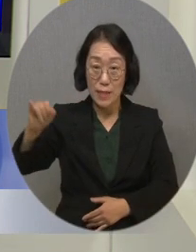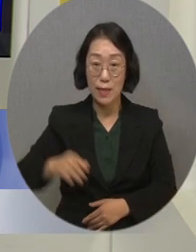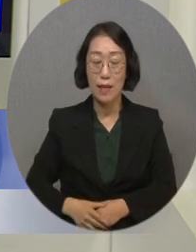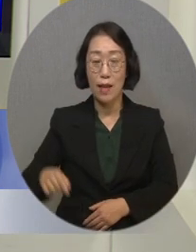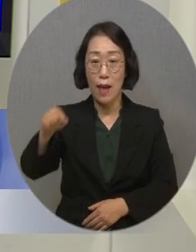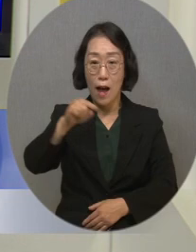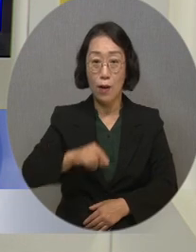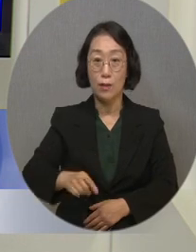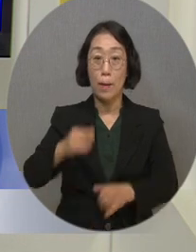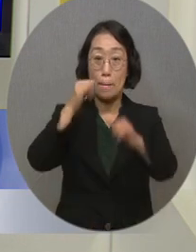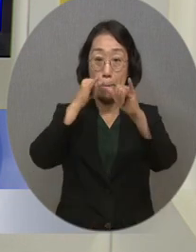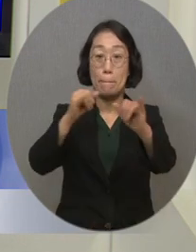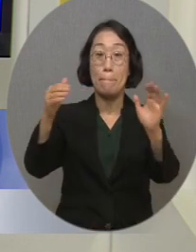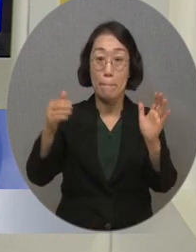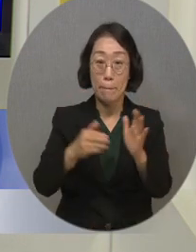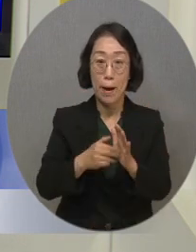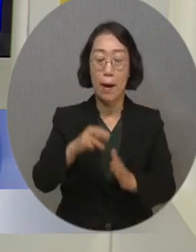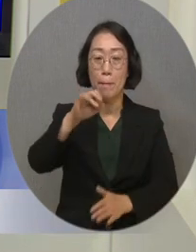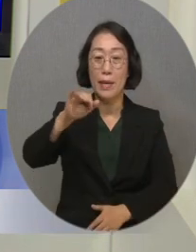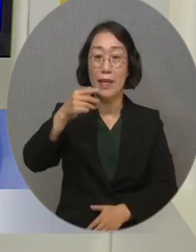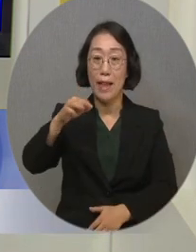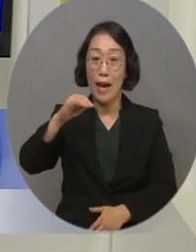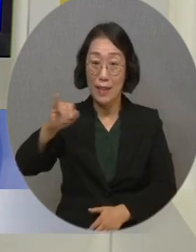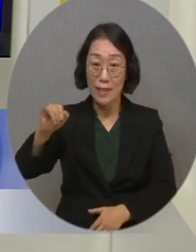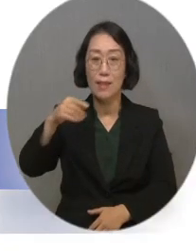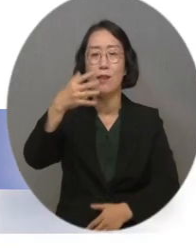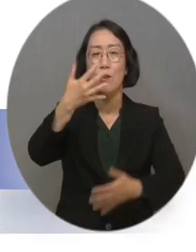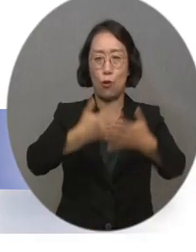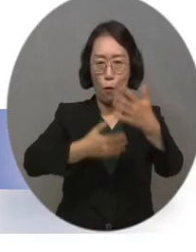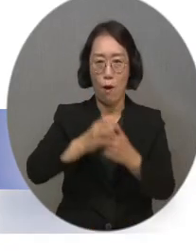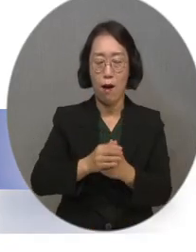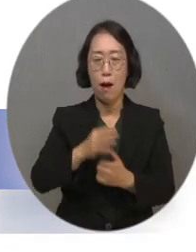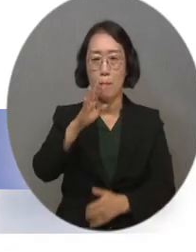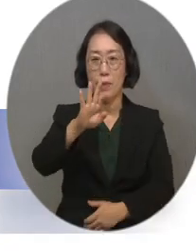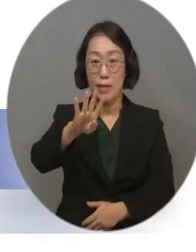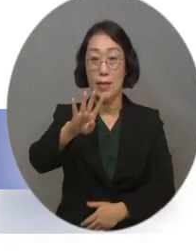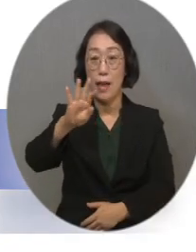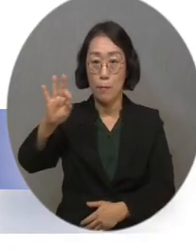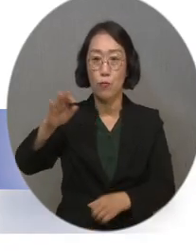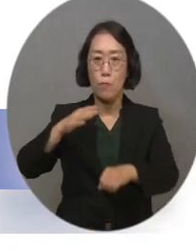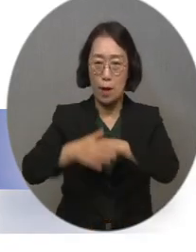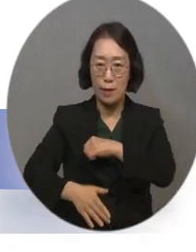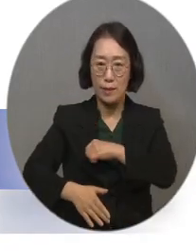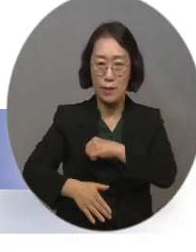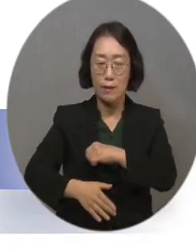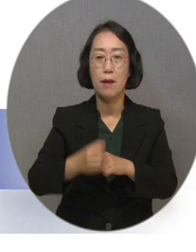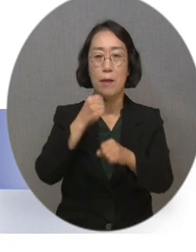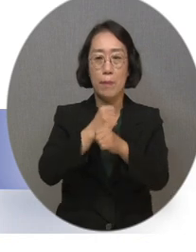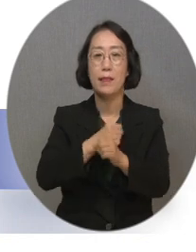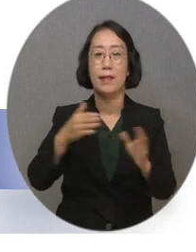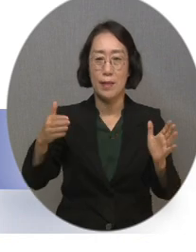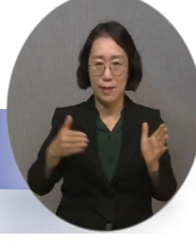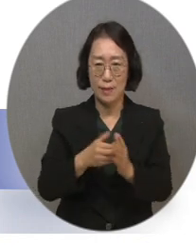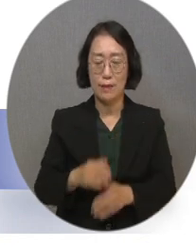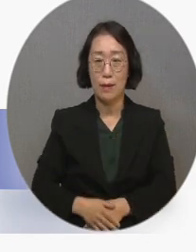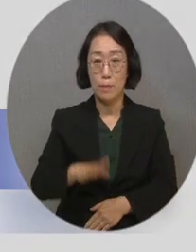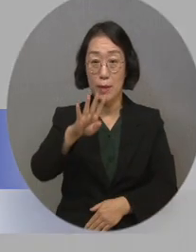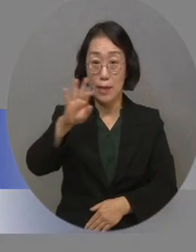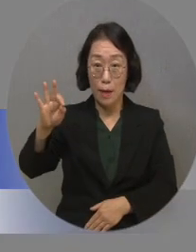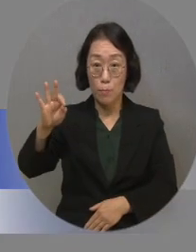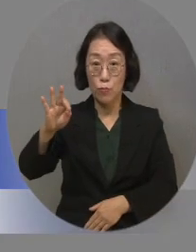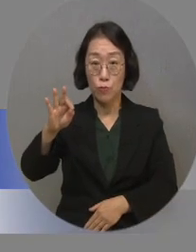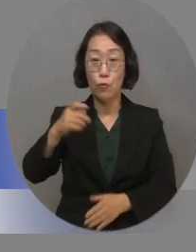영화 미나리가 베리어 프리 버전으로 제작됐습니다 특히 영화 미나리에는 베리어프리 버전 제작을 위한